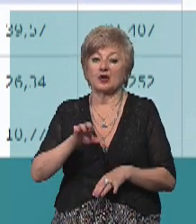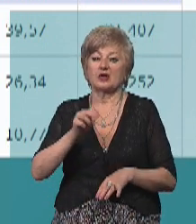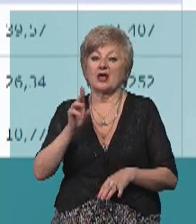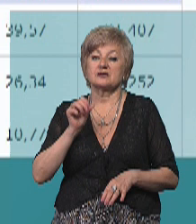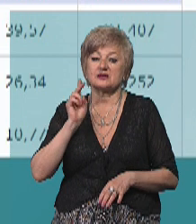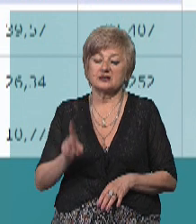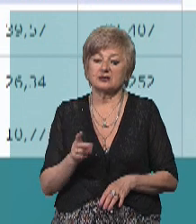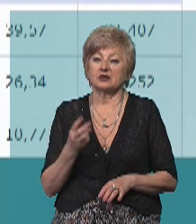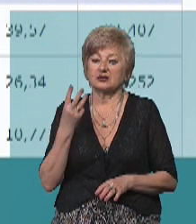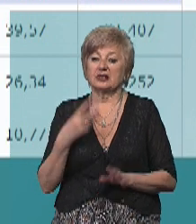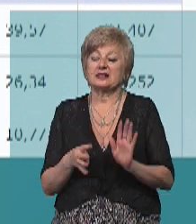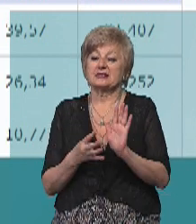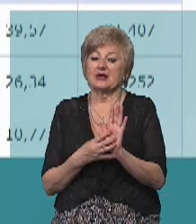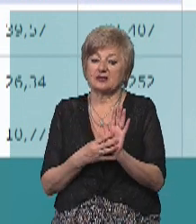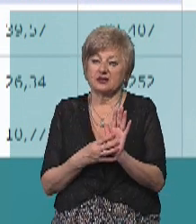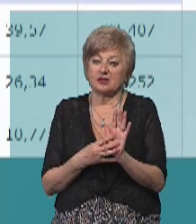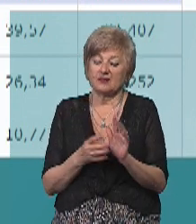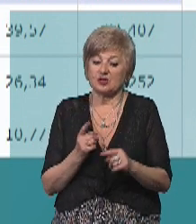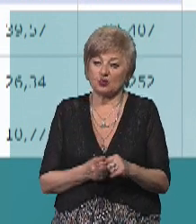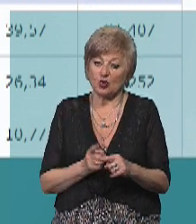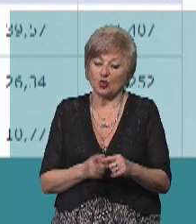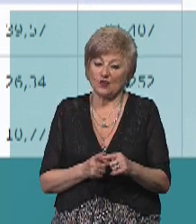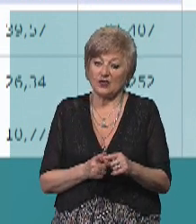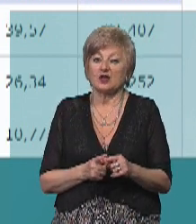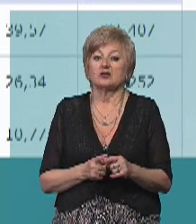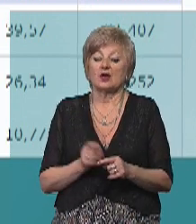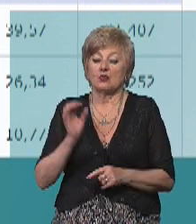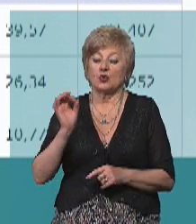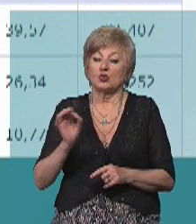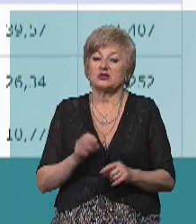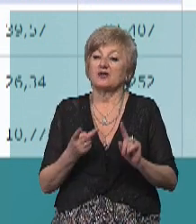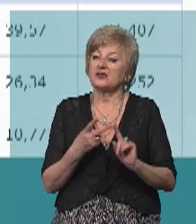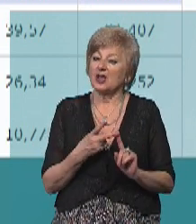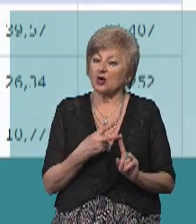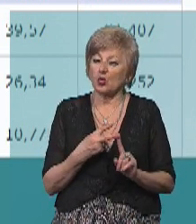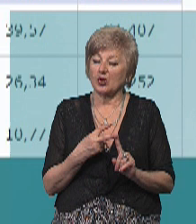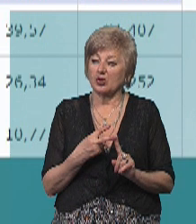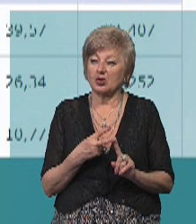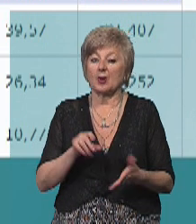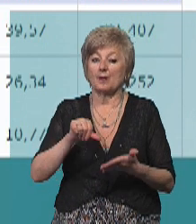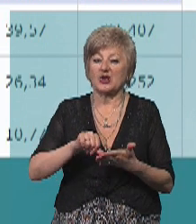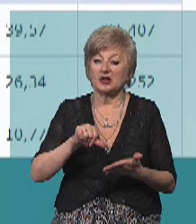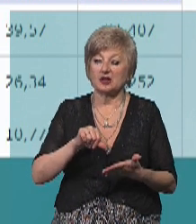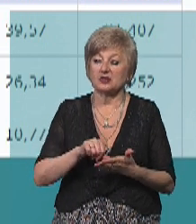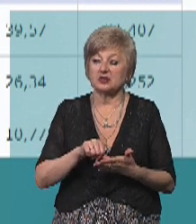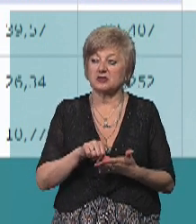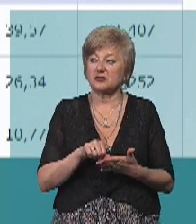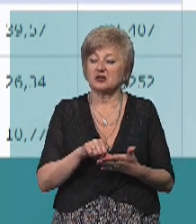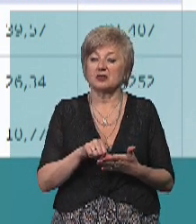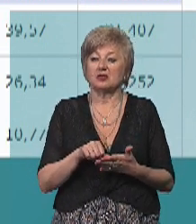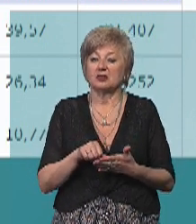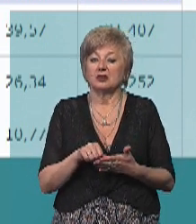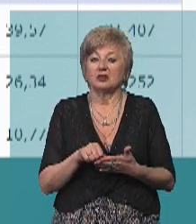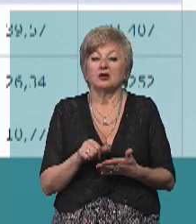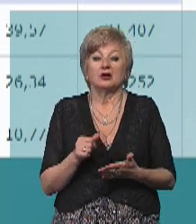Яцек, 39, з половиною трошки більше відсотків. Друга позиція у представника до